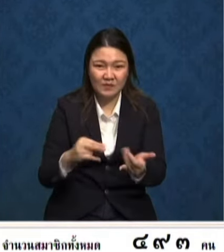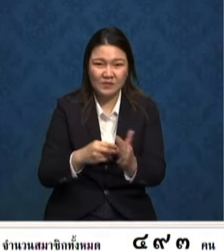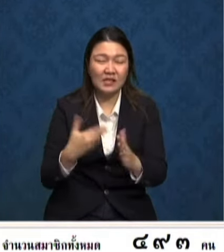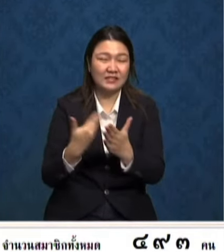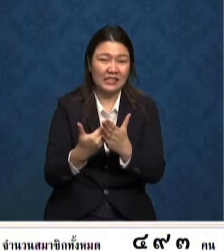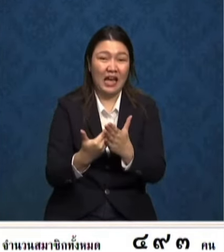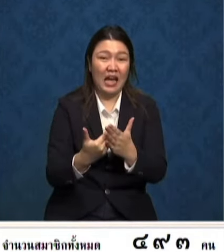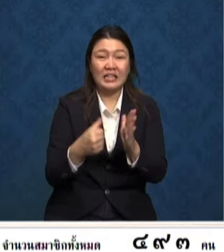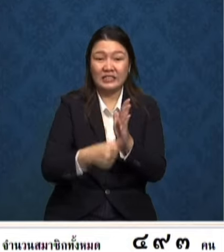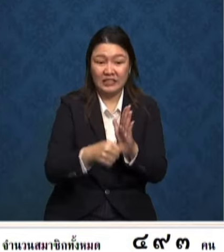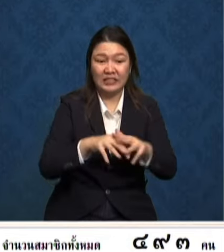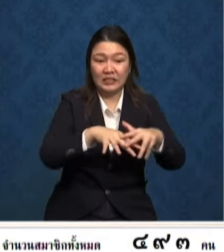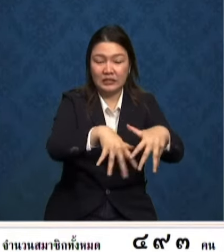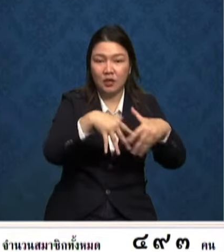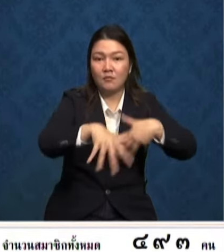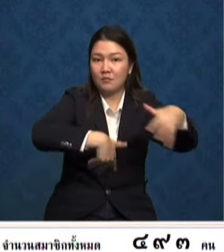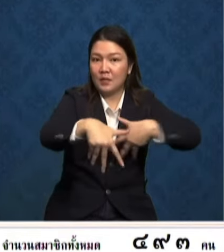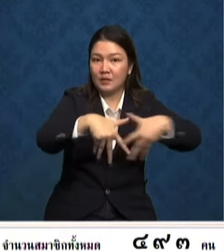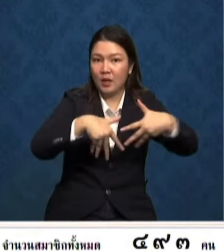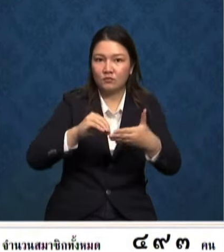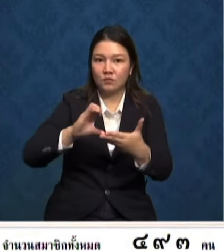างรวมกันทั้งสิ้นมากถึง